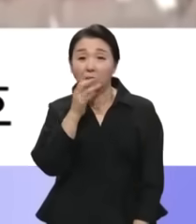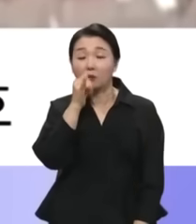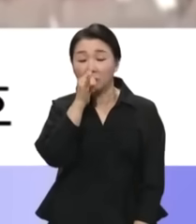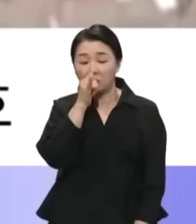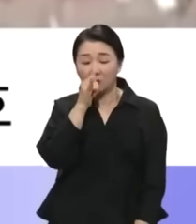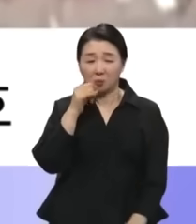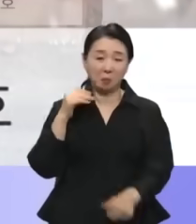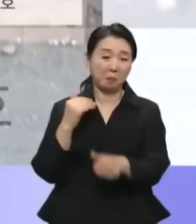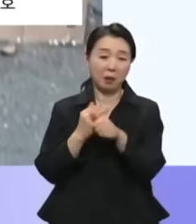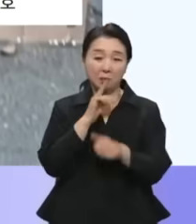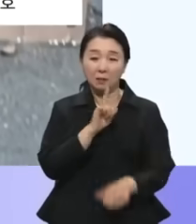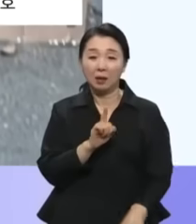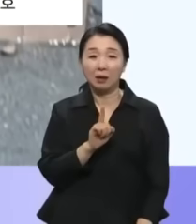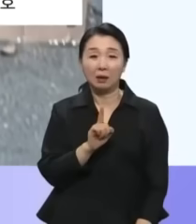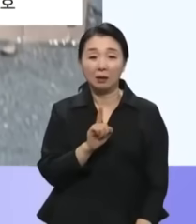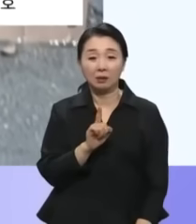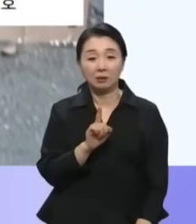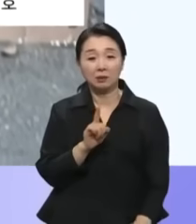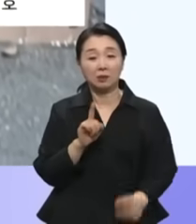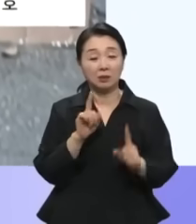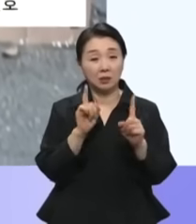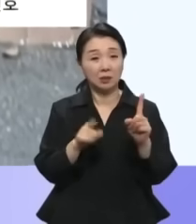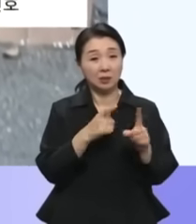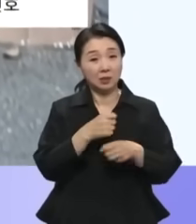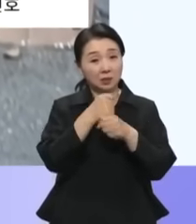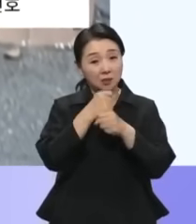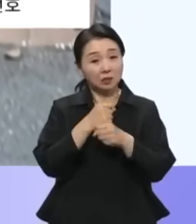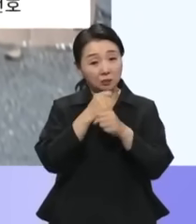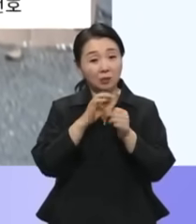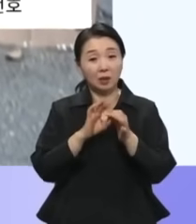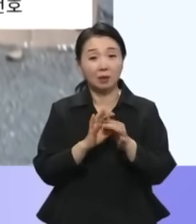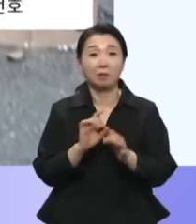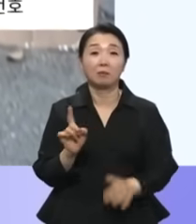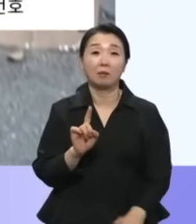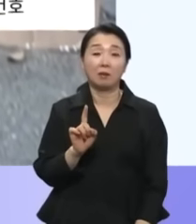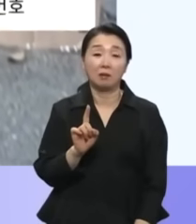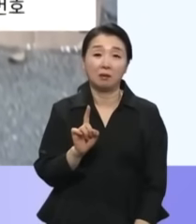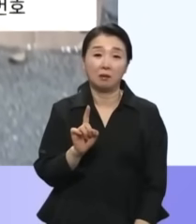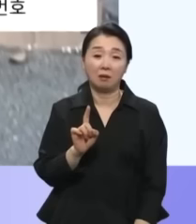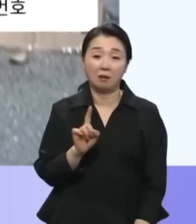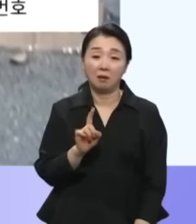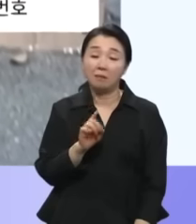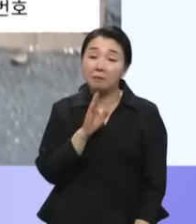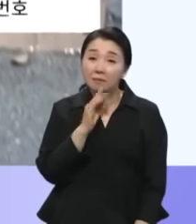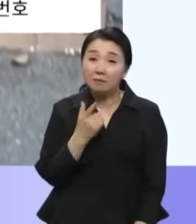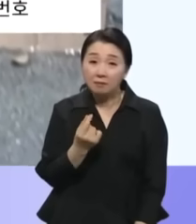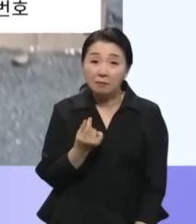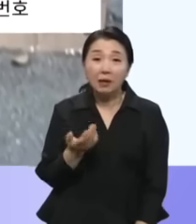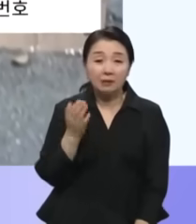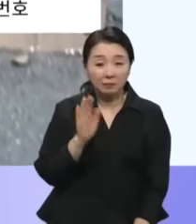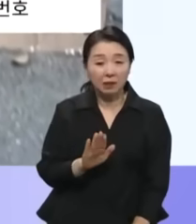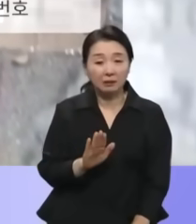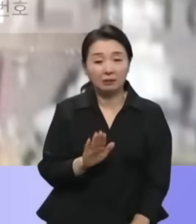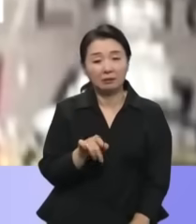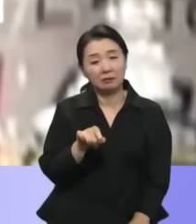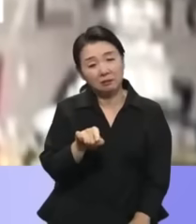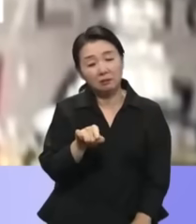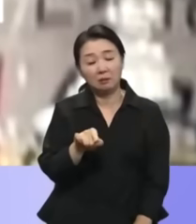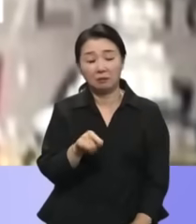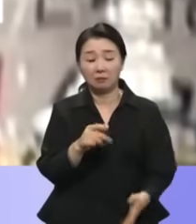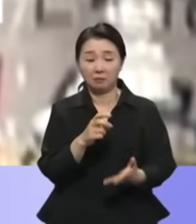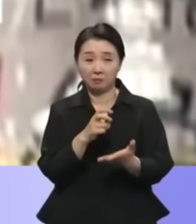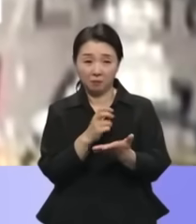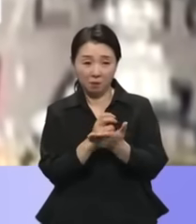나와 있기 때문에 저 1인시위에 대한 부분은 사실 뭐 1인 시위라고 하더라도 어 저런 부분이 사실 뭐 법에